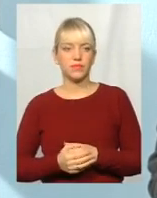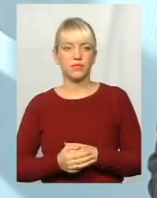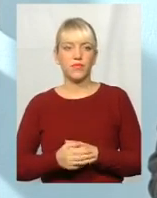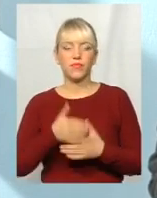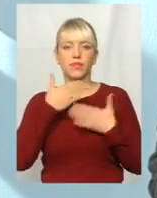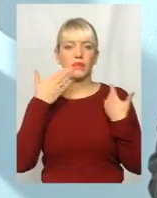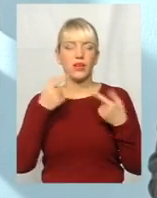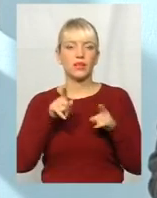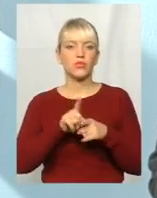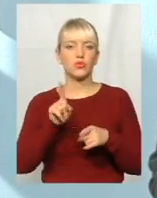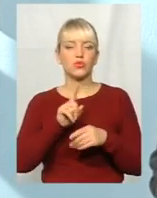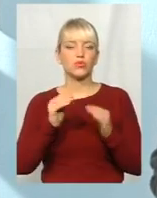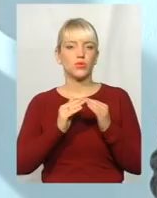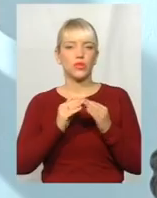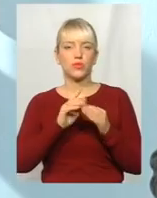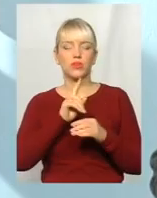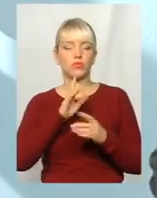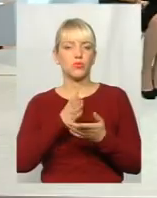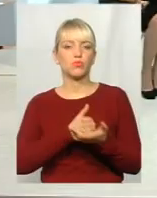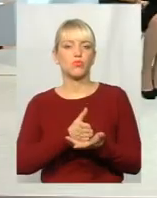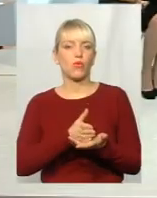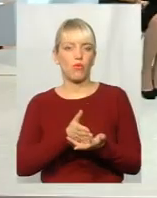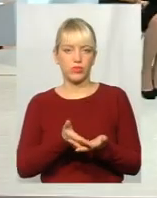немає такого, щоб будинок не обслуговувався.